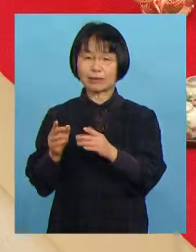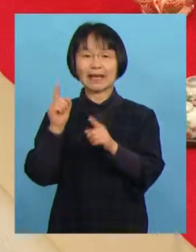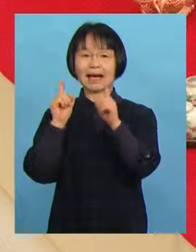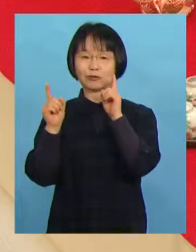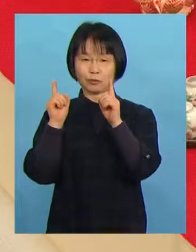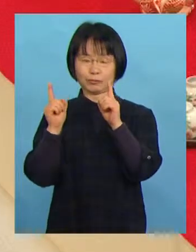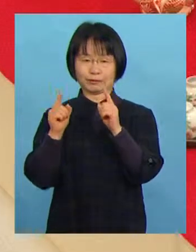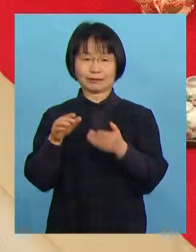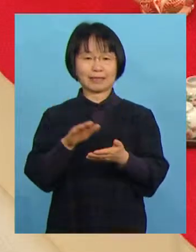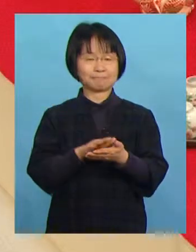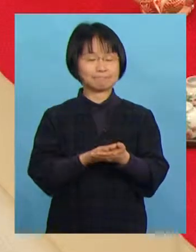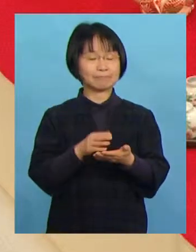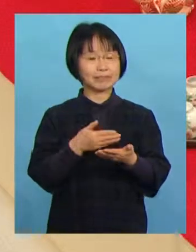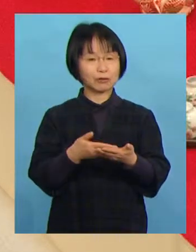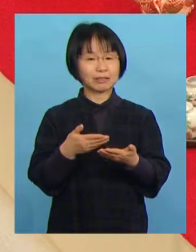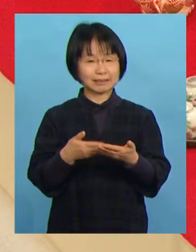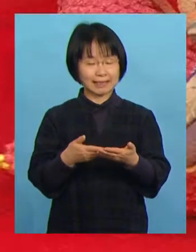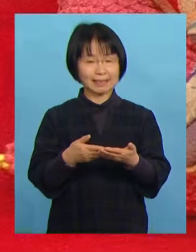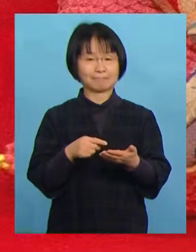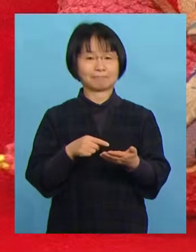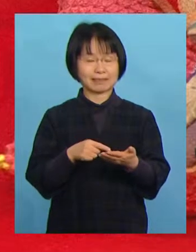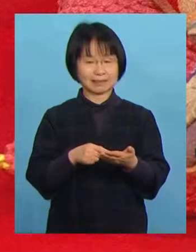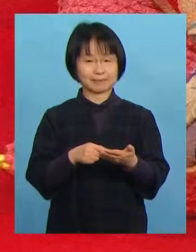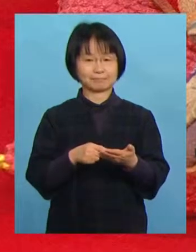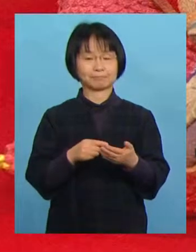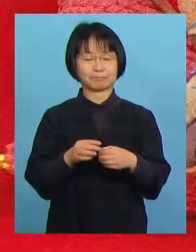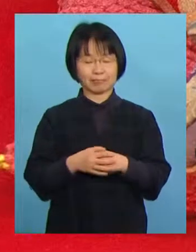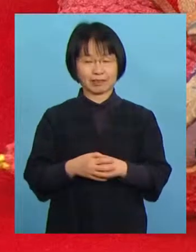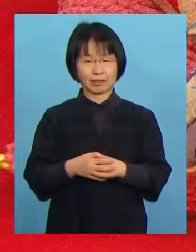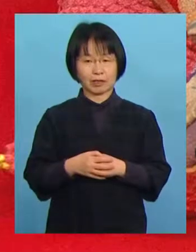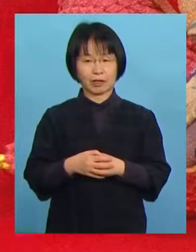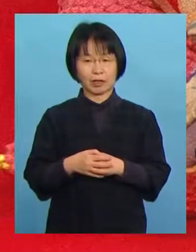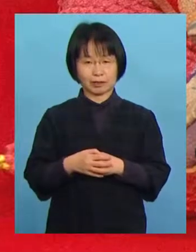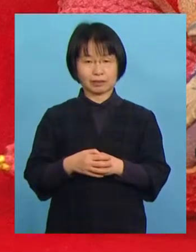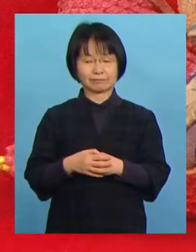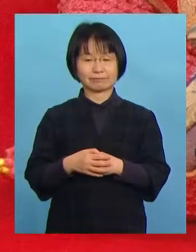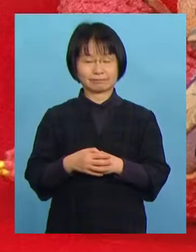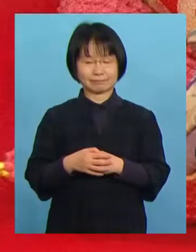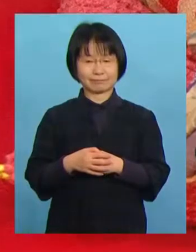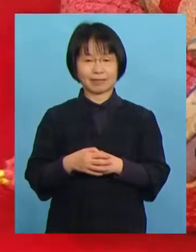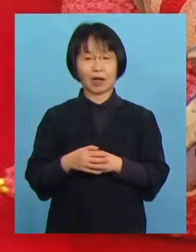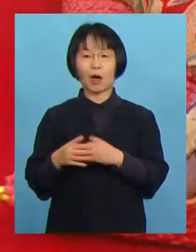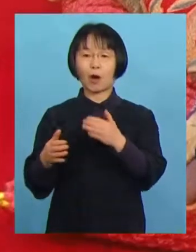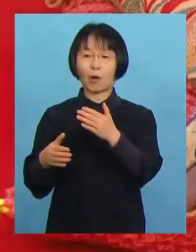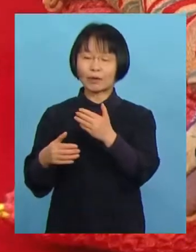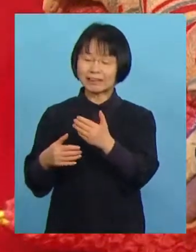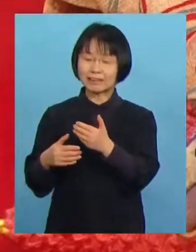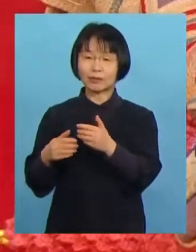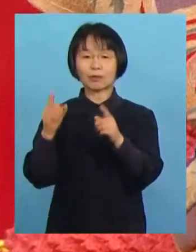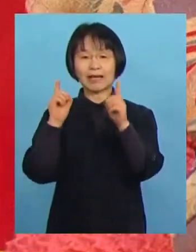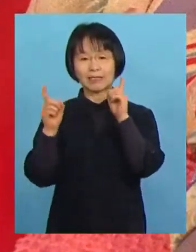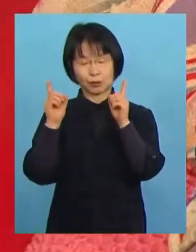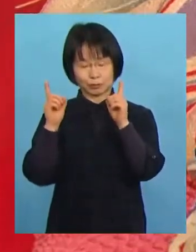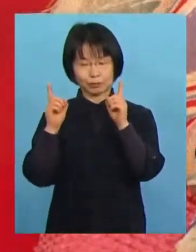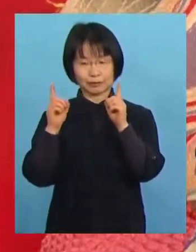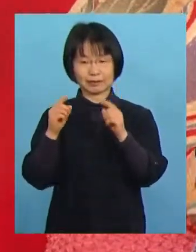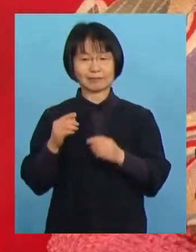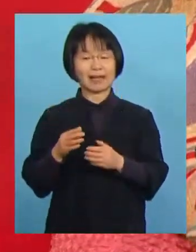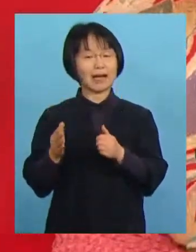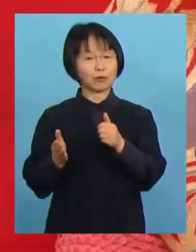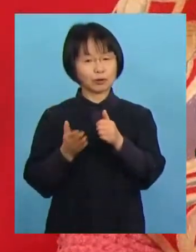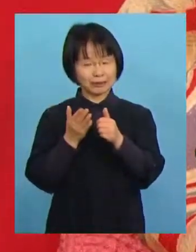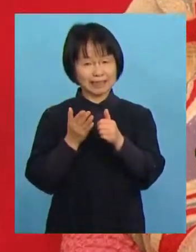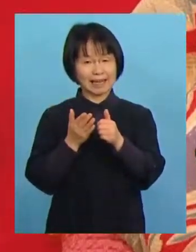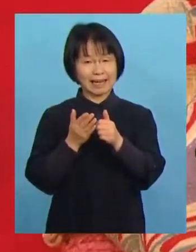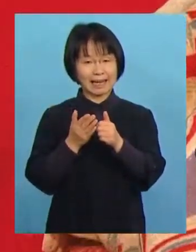ります。 はい、 でおひな祭りに市松人形で遊ぶというのは子育てとか、夫婦が仲良くするという